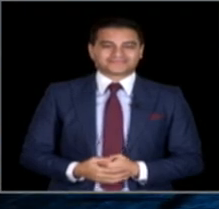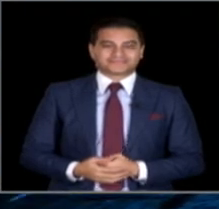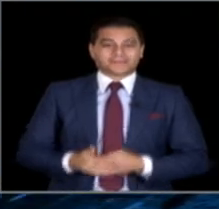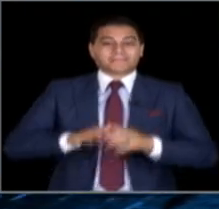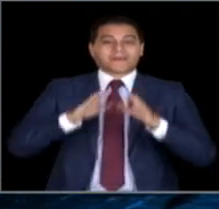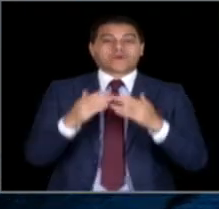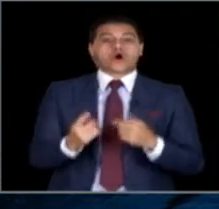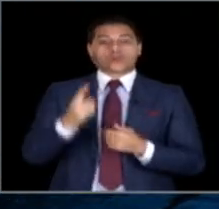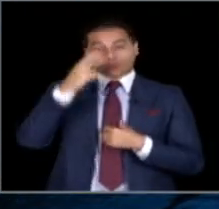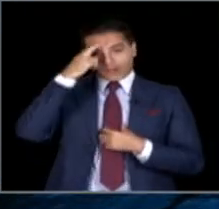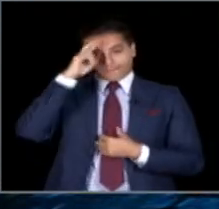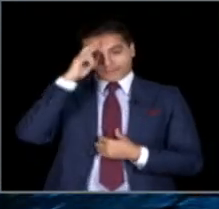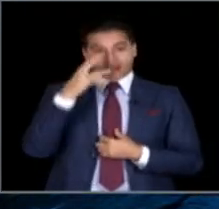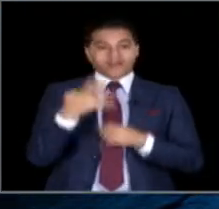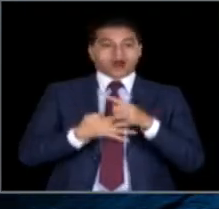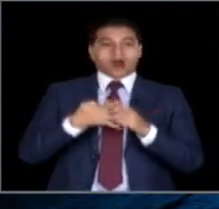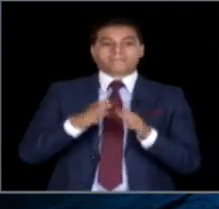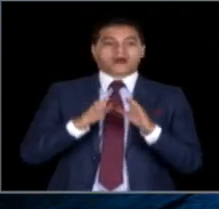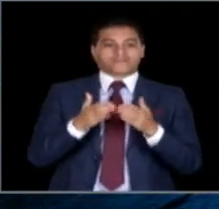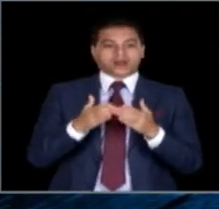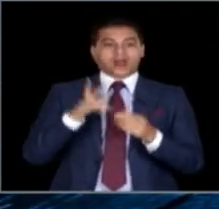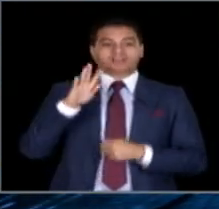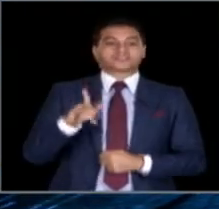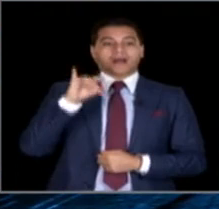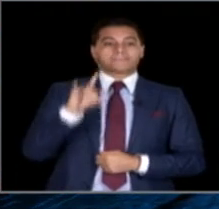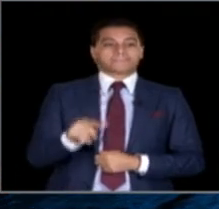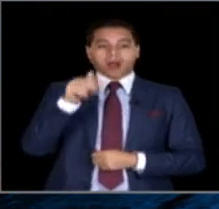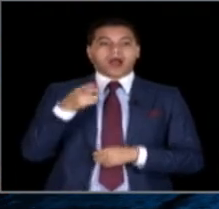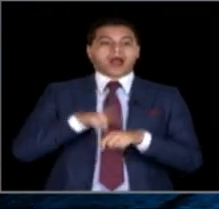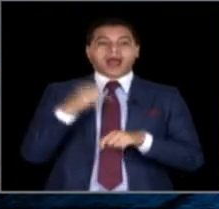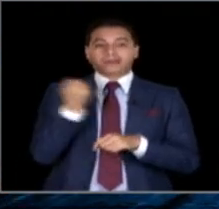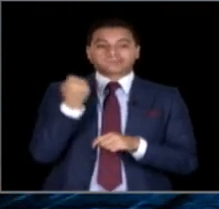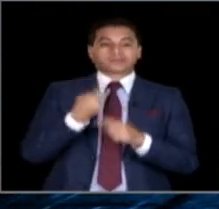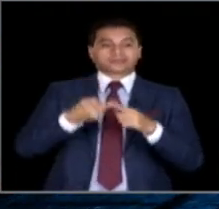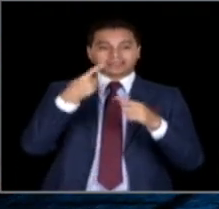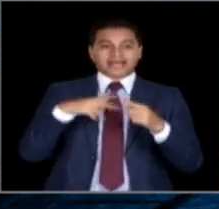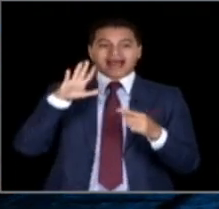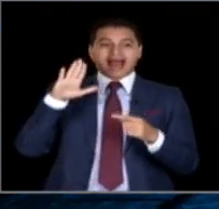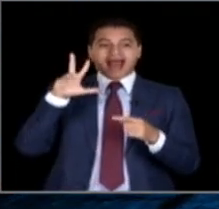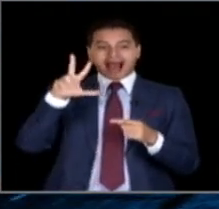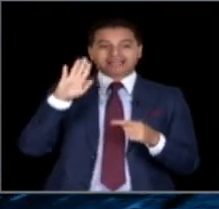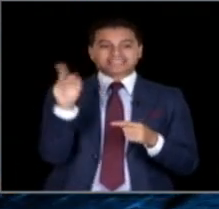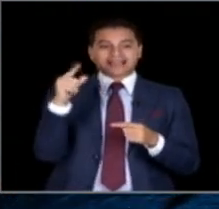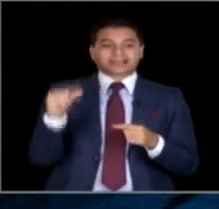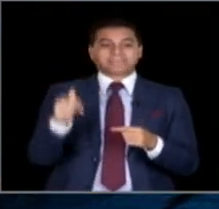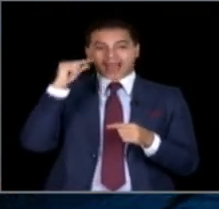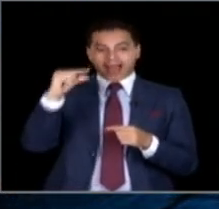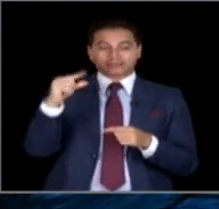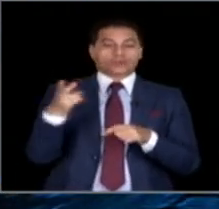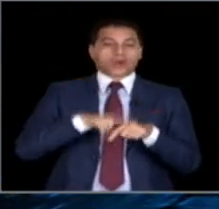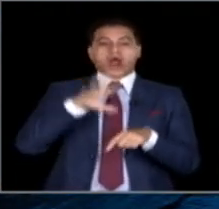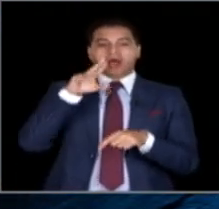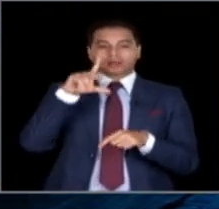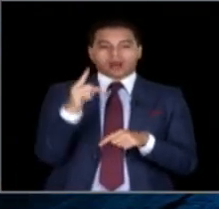المجموعة الأولى بتضم أربع فرق: الصمبا، الحريفة، السندباد، وهتلر.